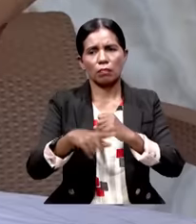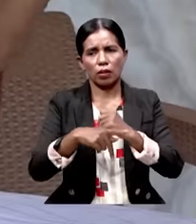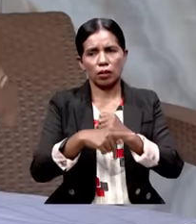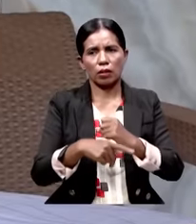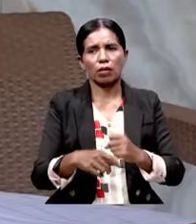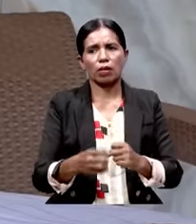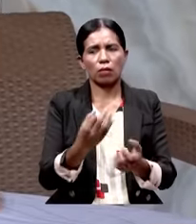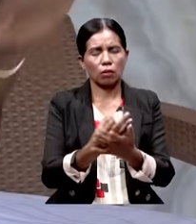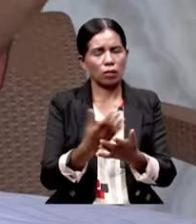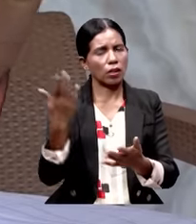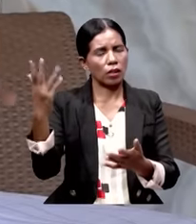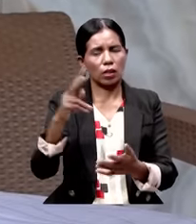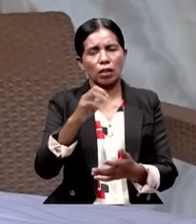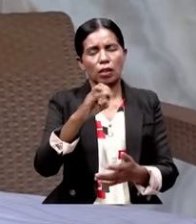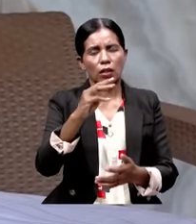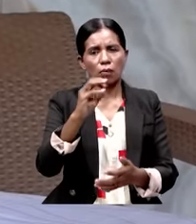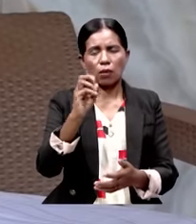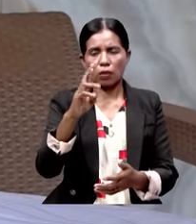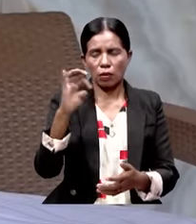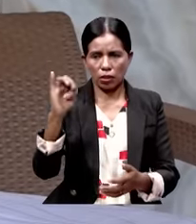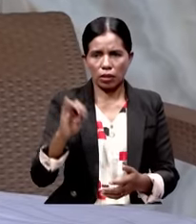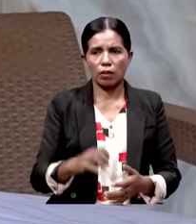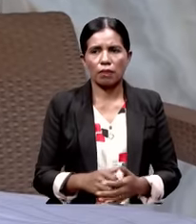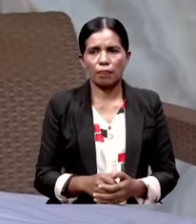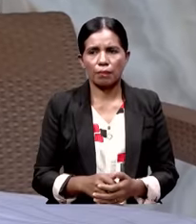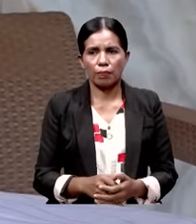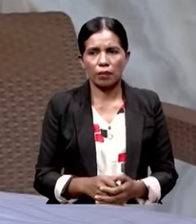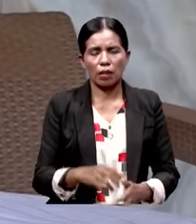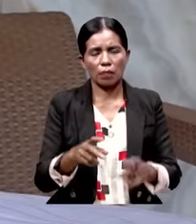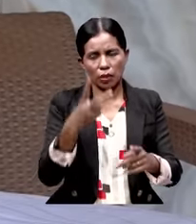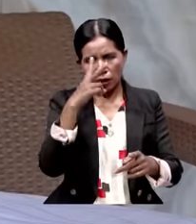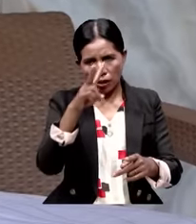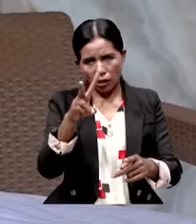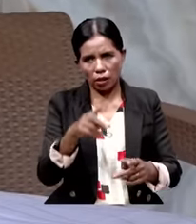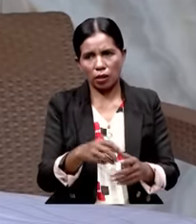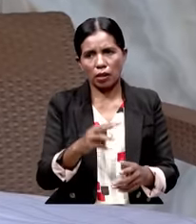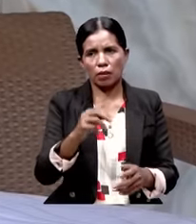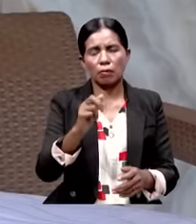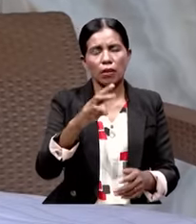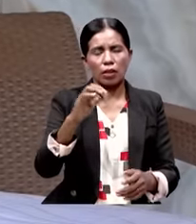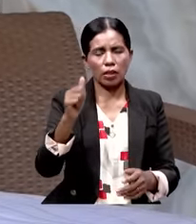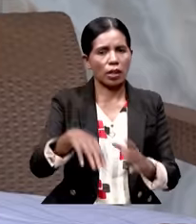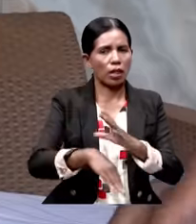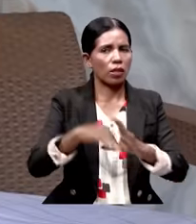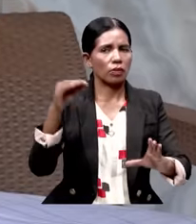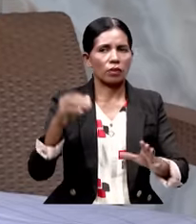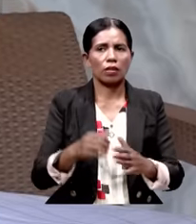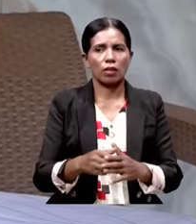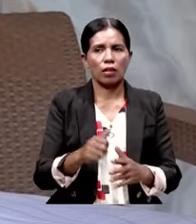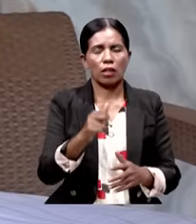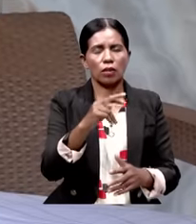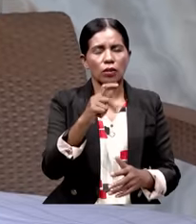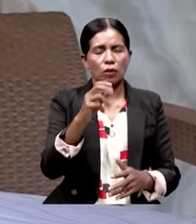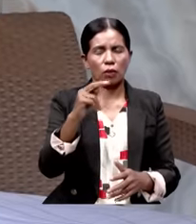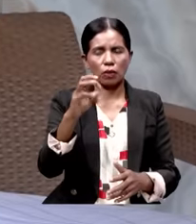Osa yo tu ne mori. Osa la leo tu ba. Testimonia ne manem. Maria Soy Saitian. Antonio Nobre